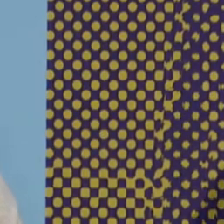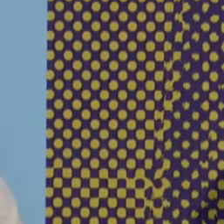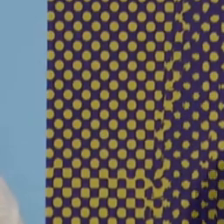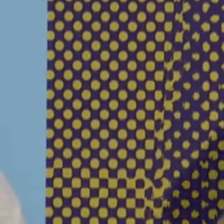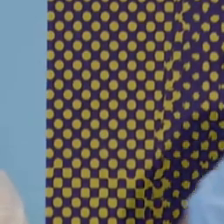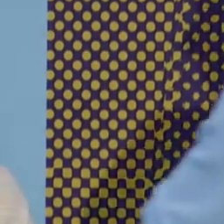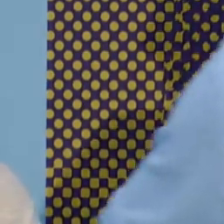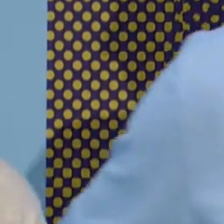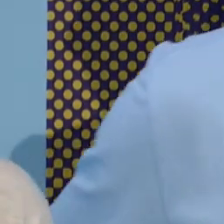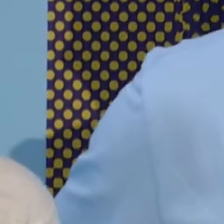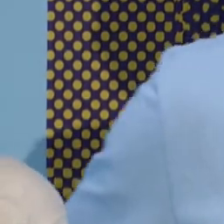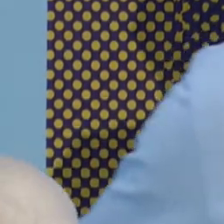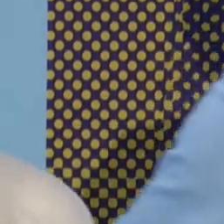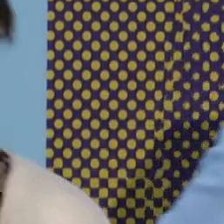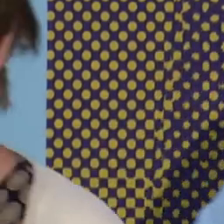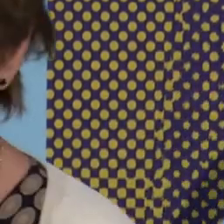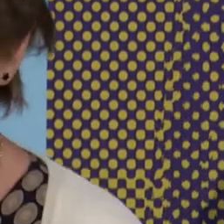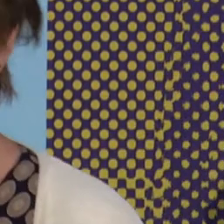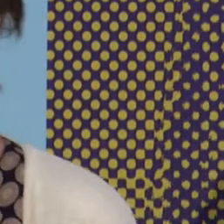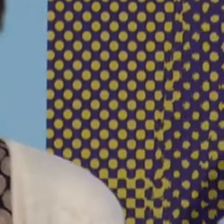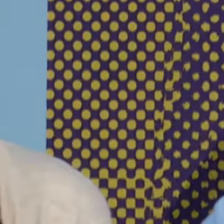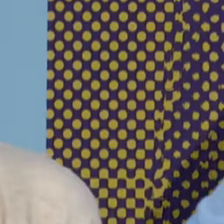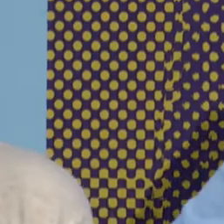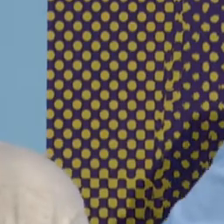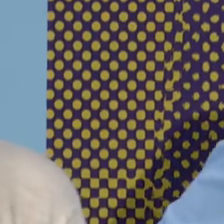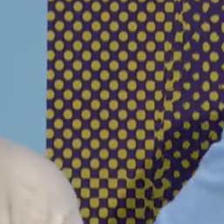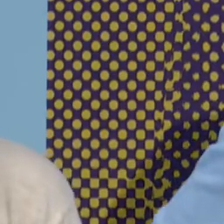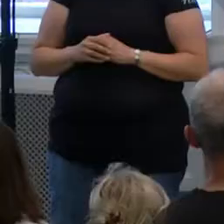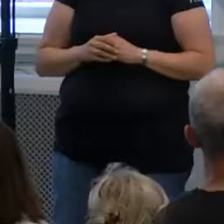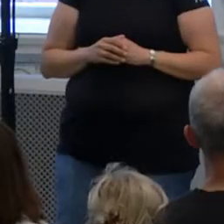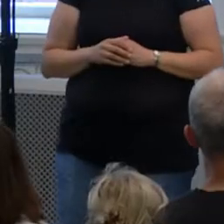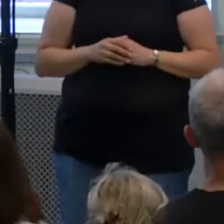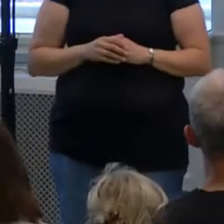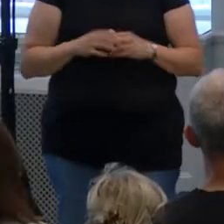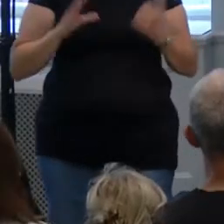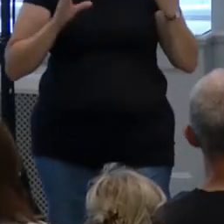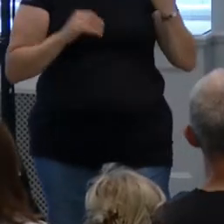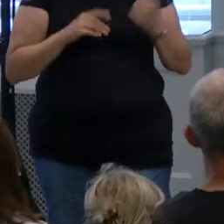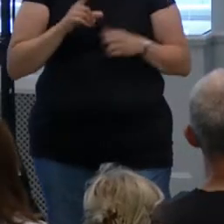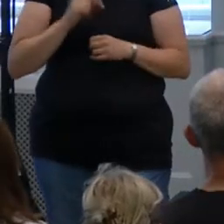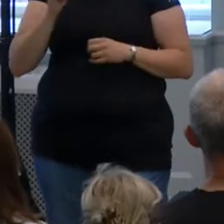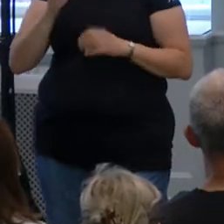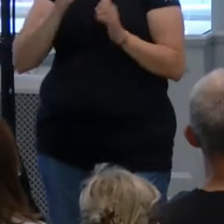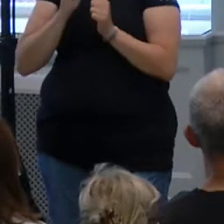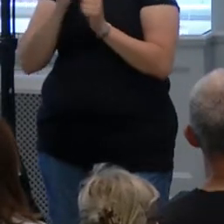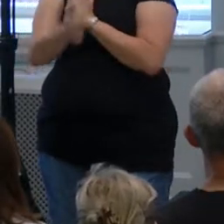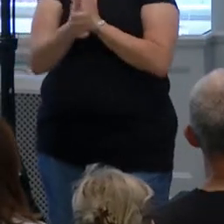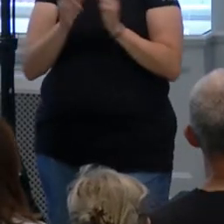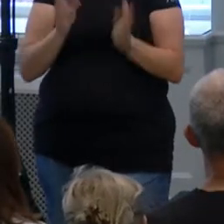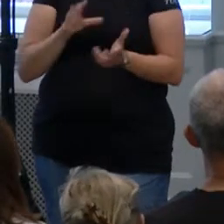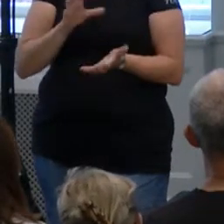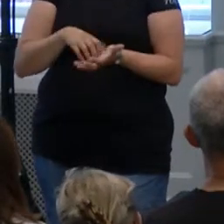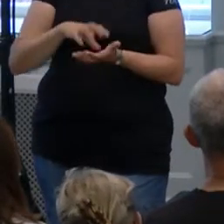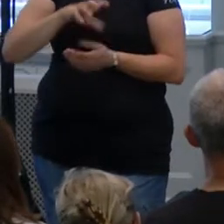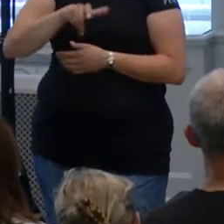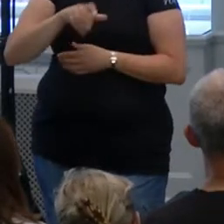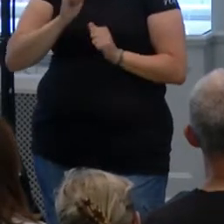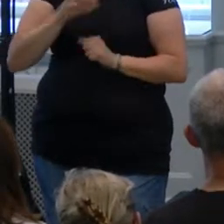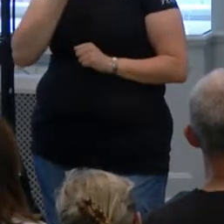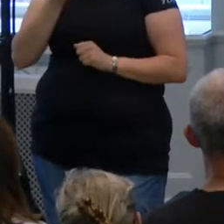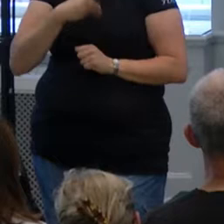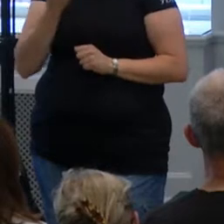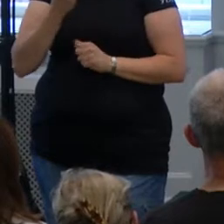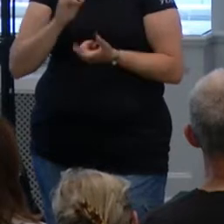bara Region Skåne, utan till helheten. Ibland är det ju så att man behöver gå före som region. Man behöver vara modig och